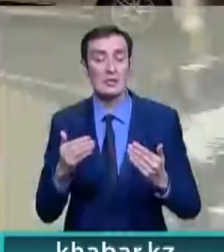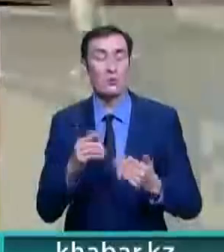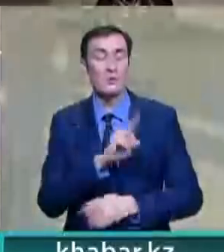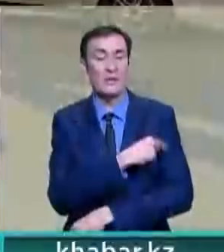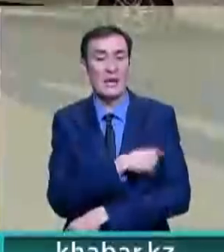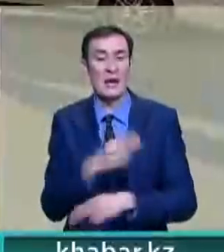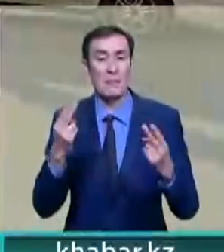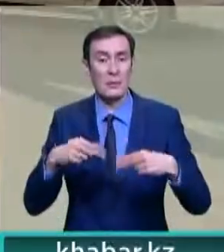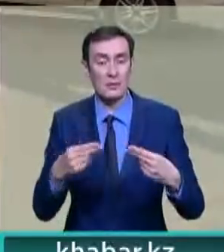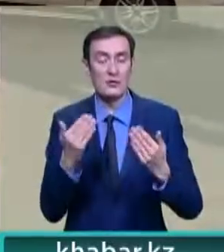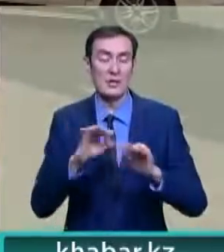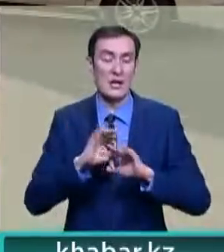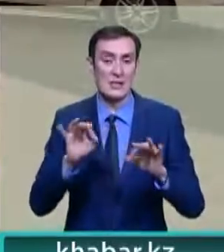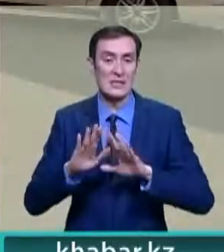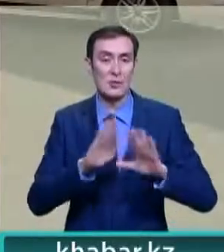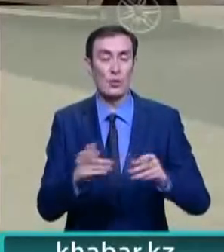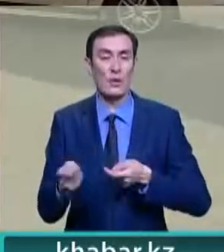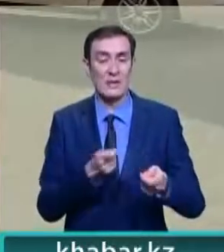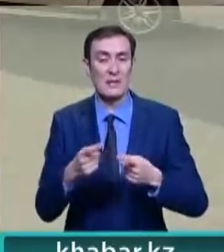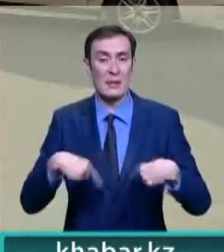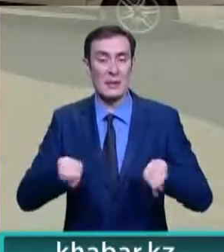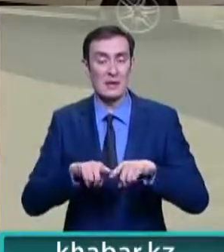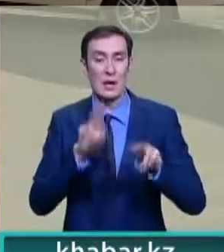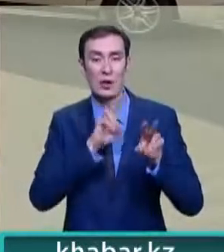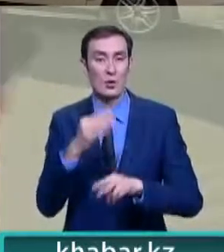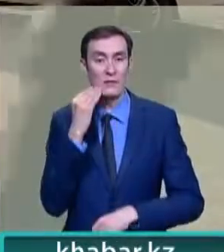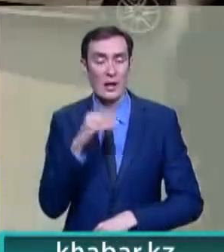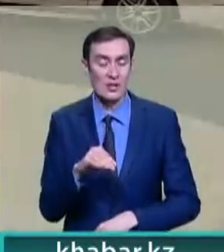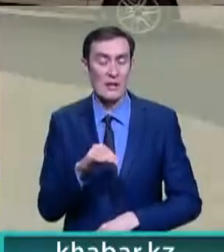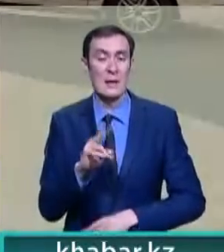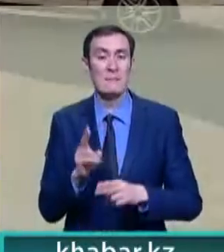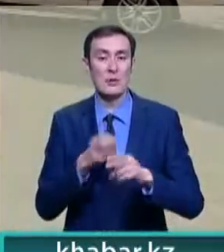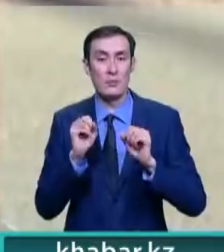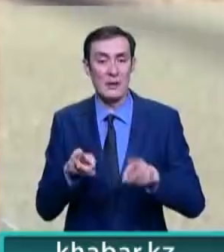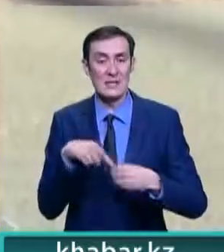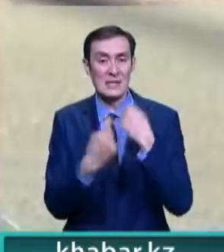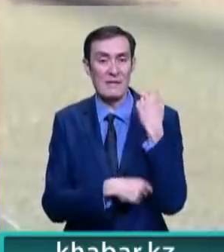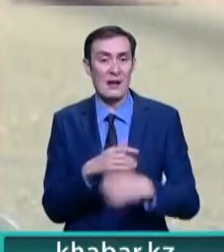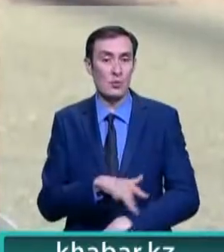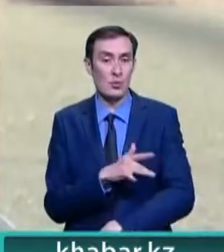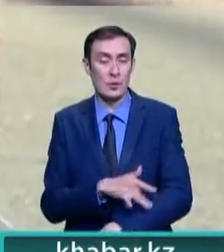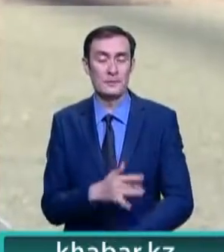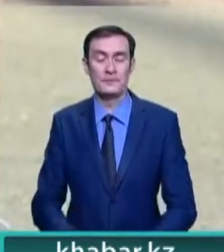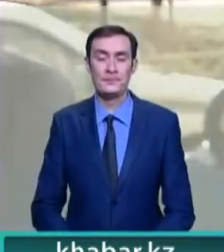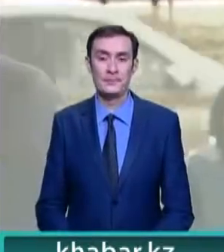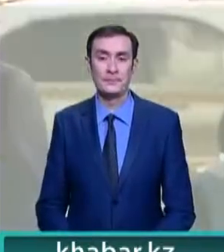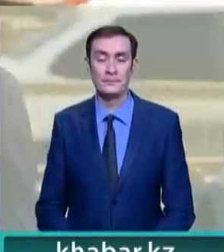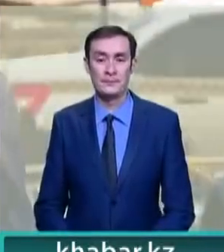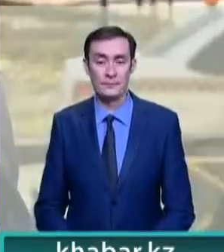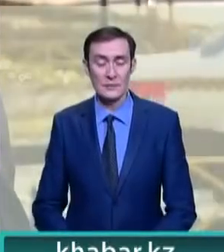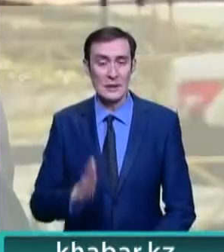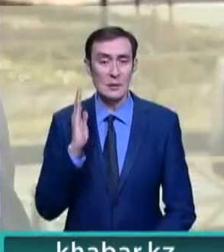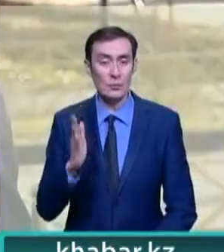санитарных постов, объяснял заместитель руководителя Департамента контроля качества безопасности товаров и услуг. Здесь